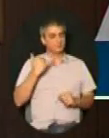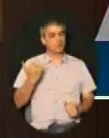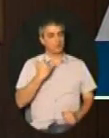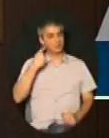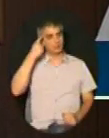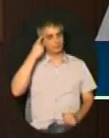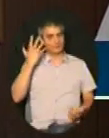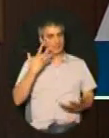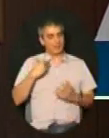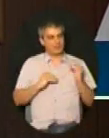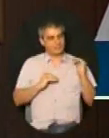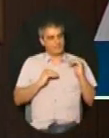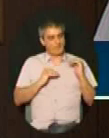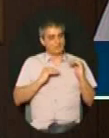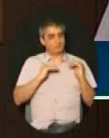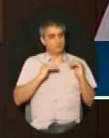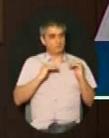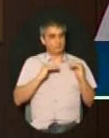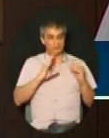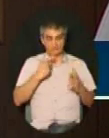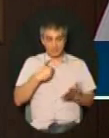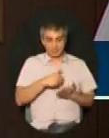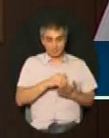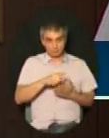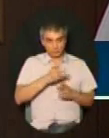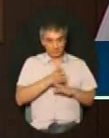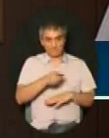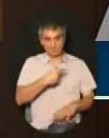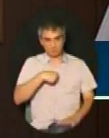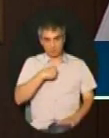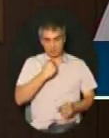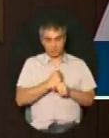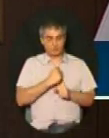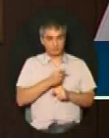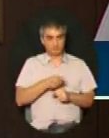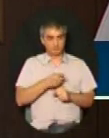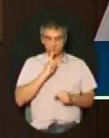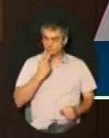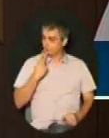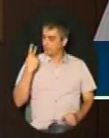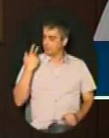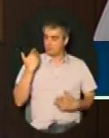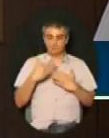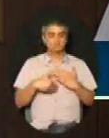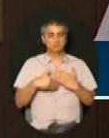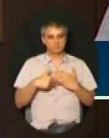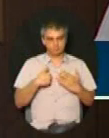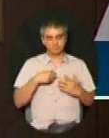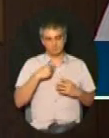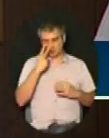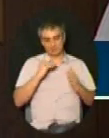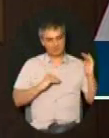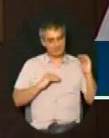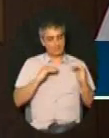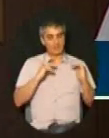הזמן לחשוב איך אנחנו מצמצמים פערים. אם נמשיך בכיוון שאנחנו עושים בשנתיים האחרונות, אנחנו נראה